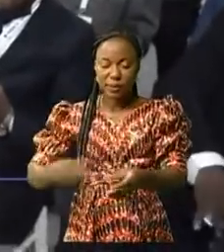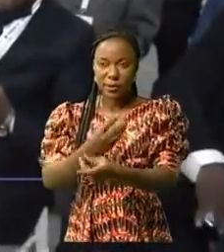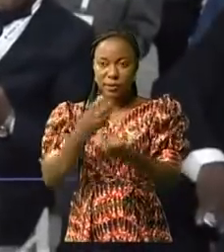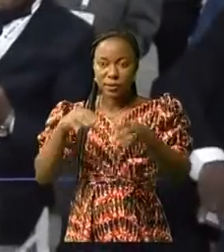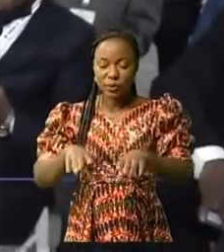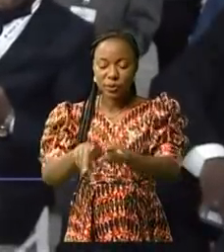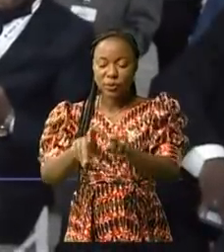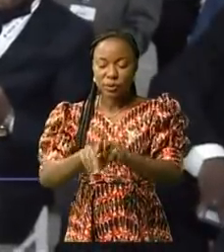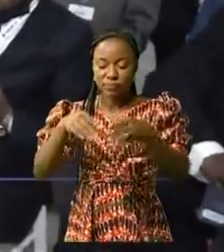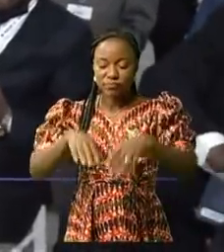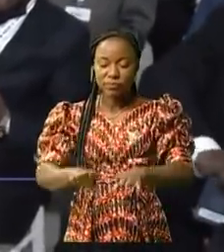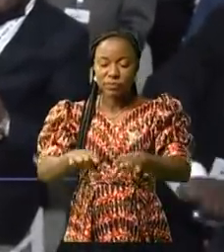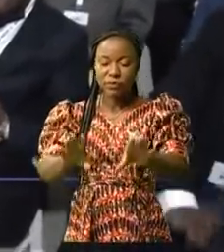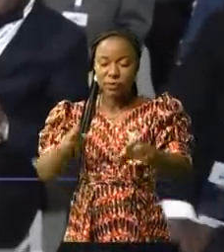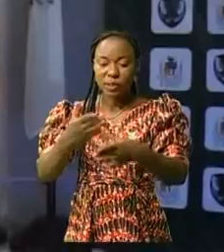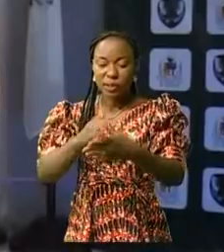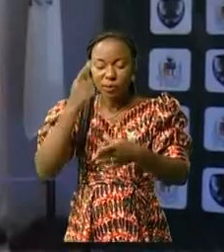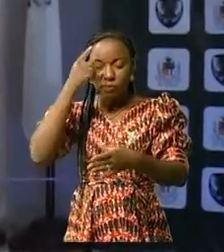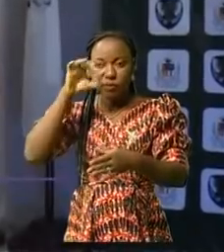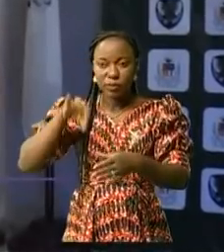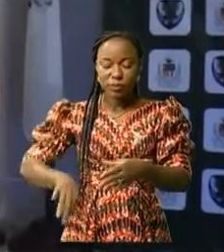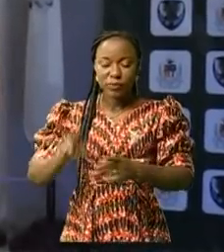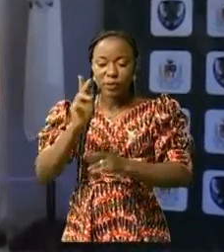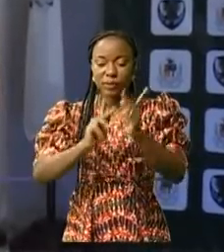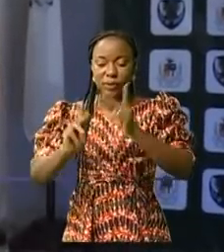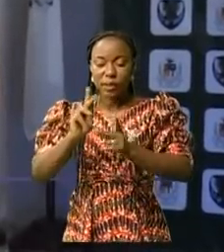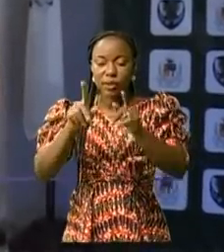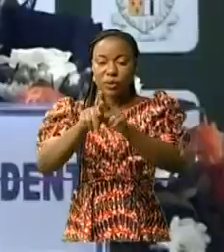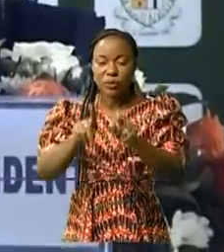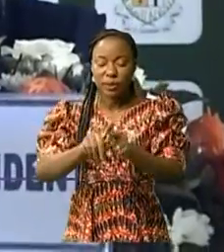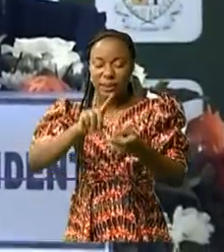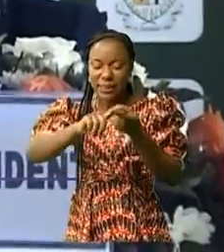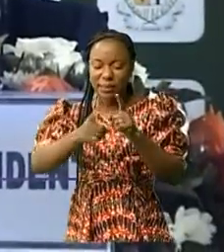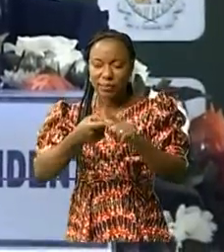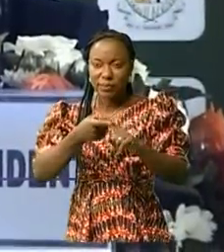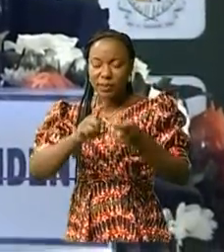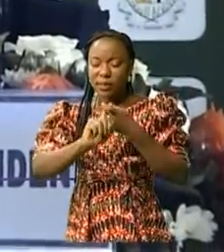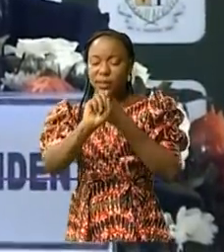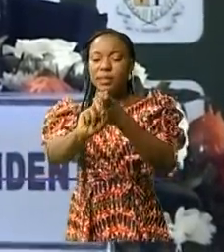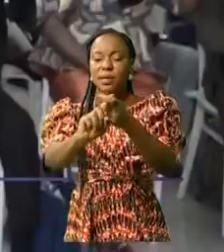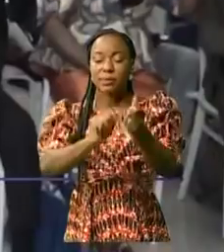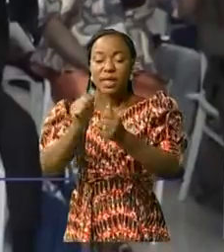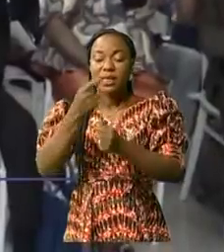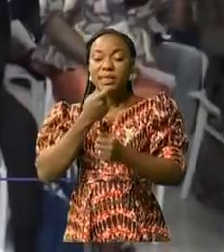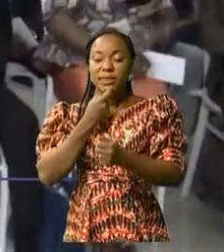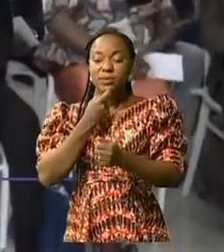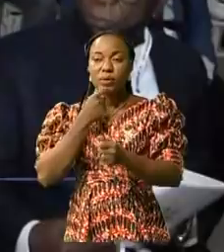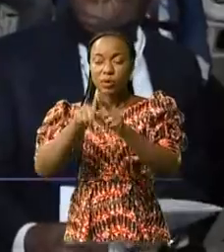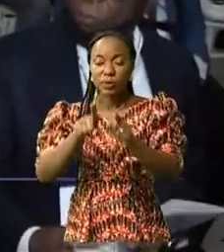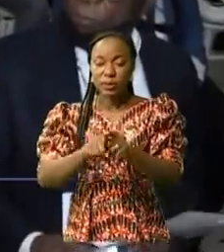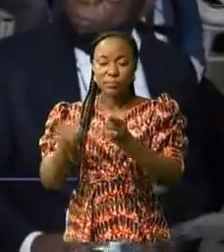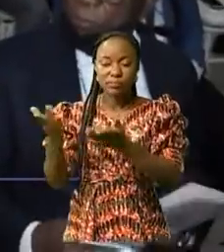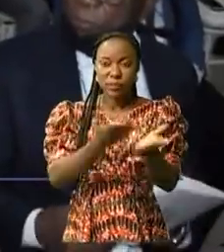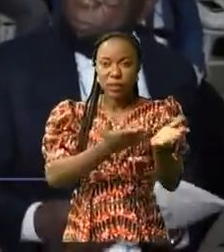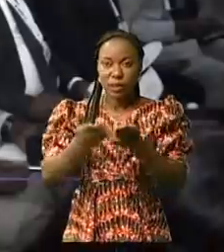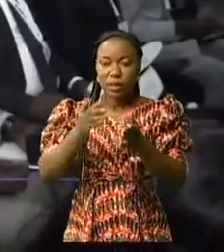congo entre les deux rives pour l'intérêt des populations soeur et amis et par l'histoire et la culture lesquels trafic était